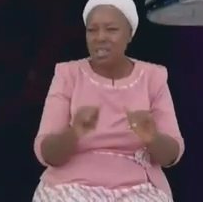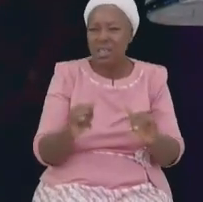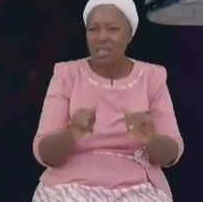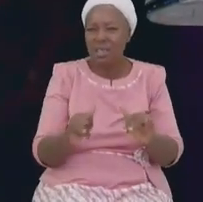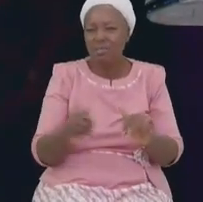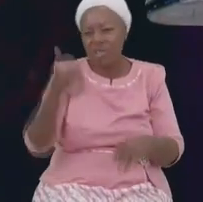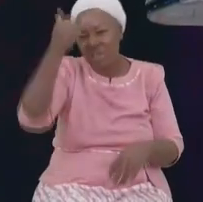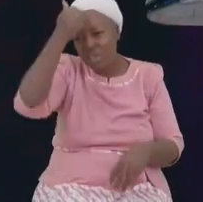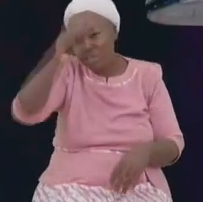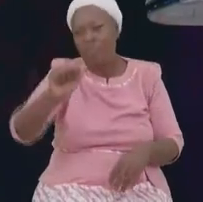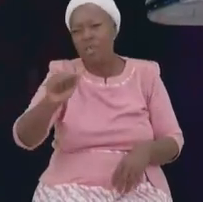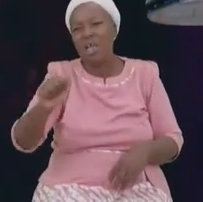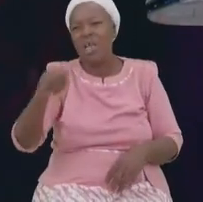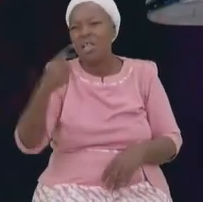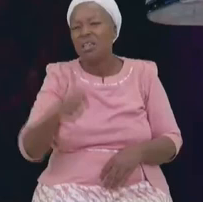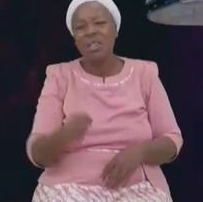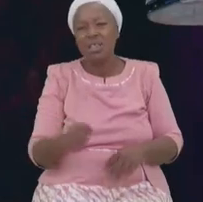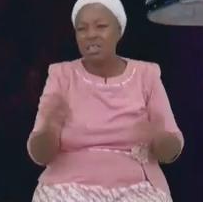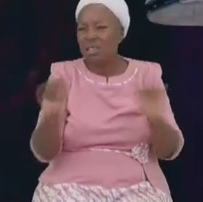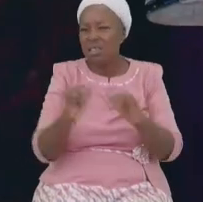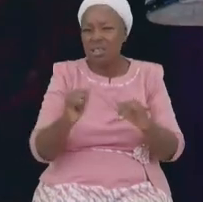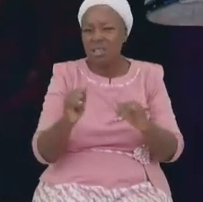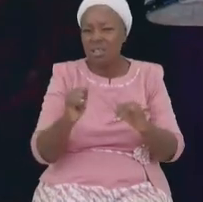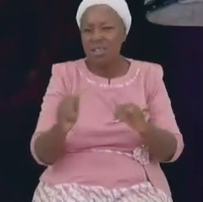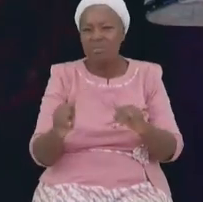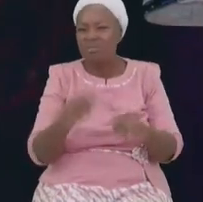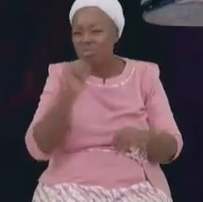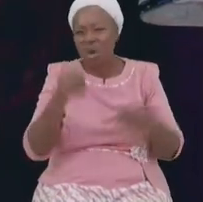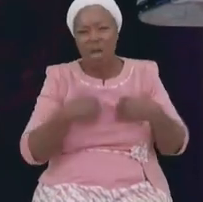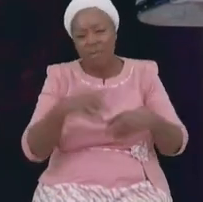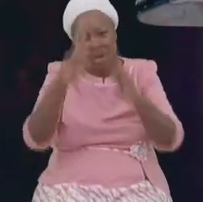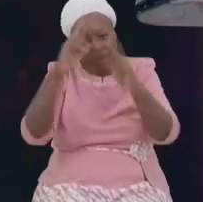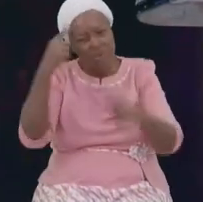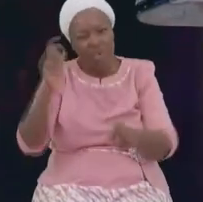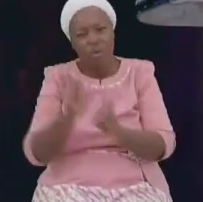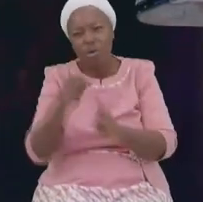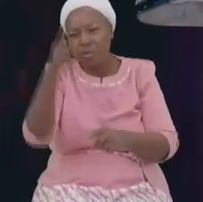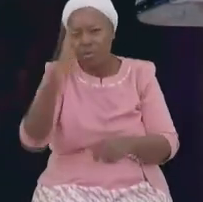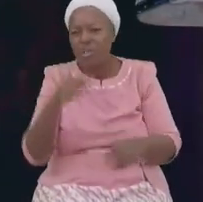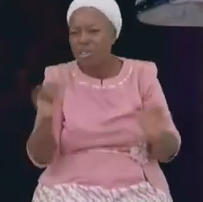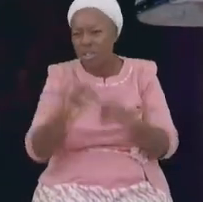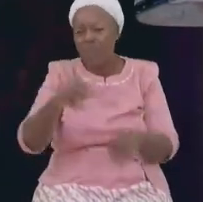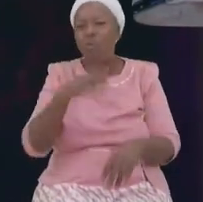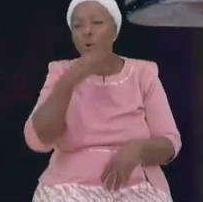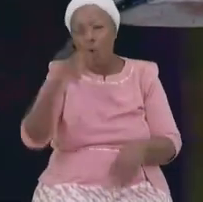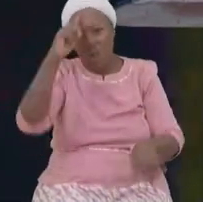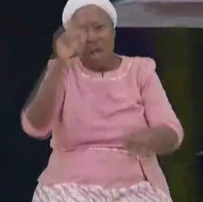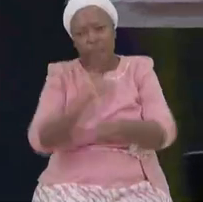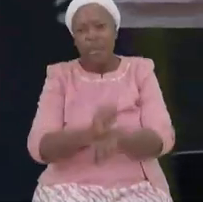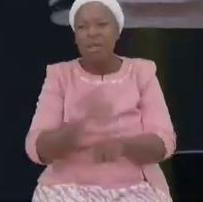désobéissance, le même mépris pour la parole de Dieu, l'ancienne habitude que